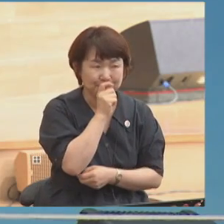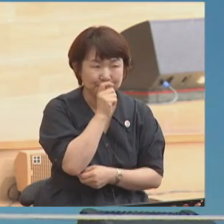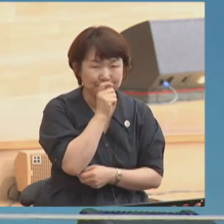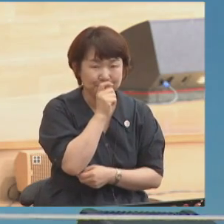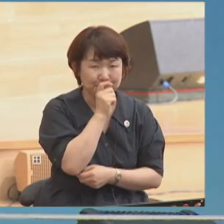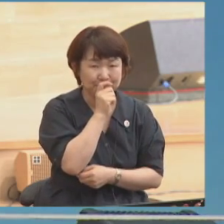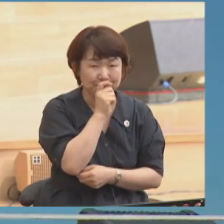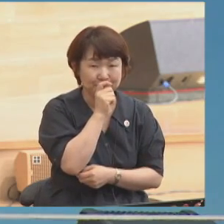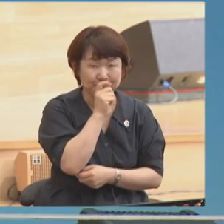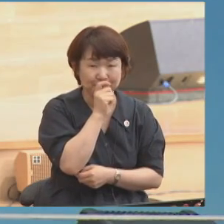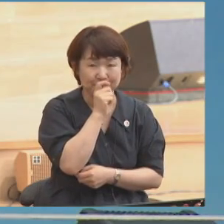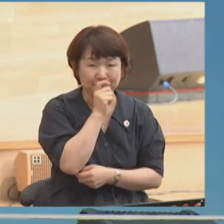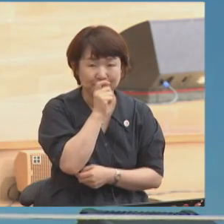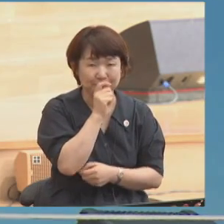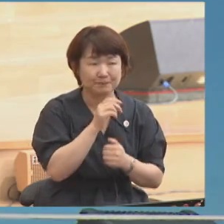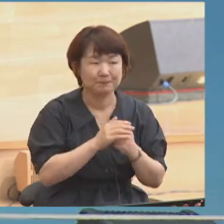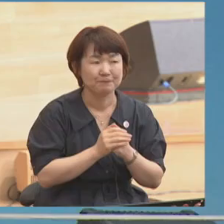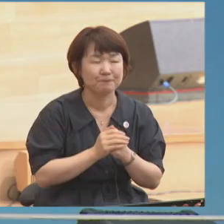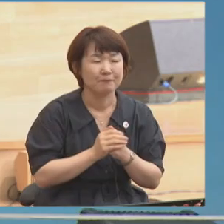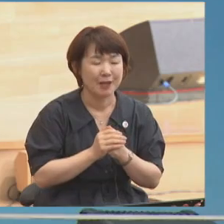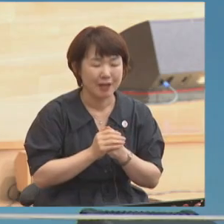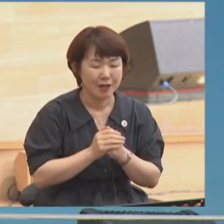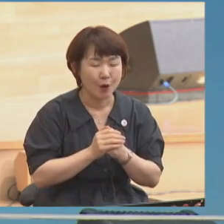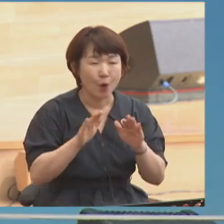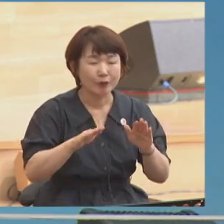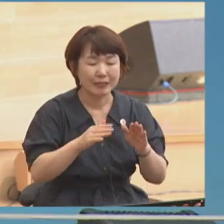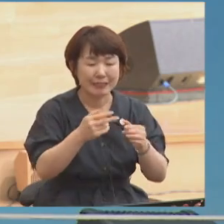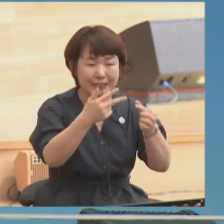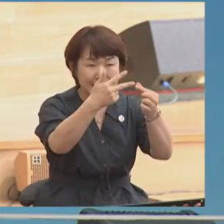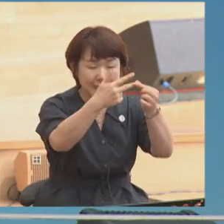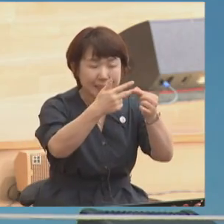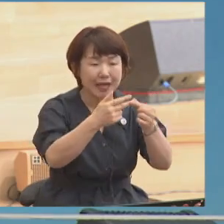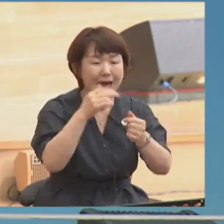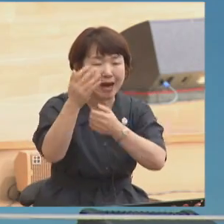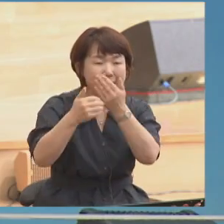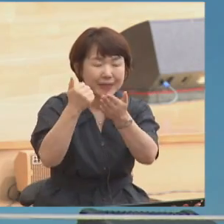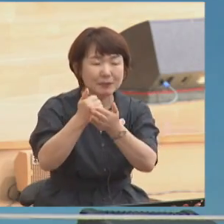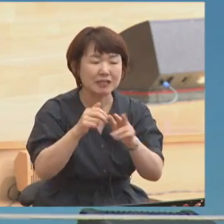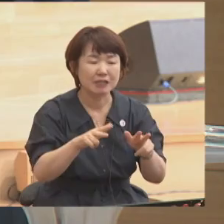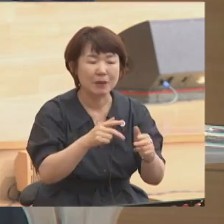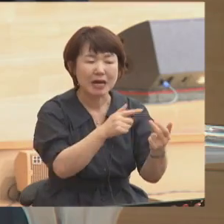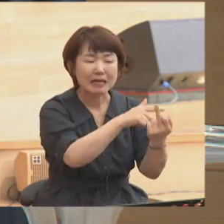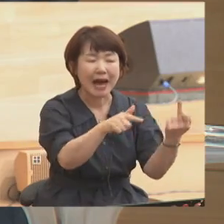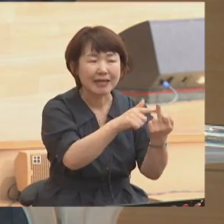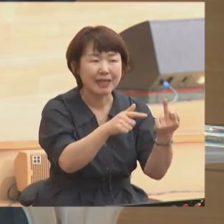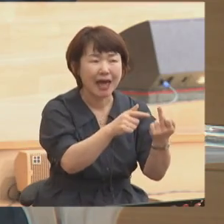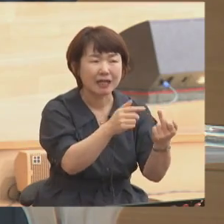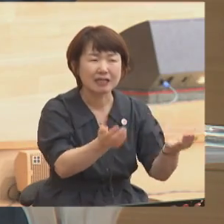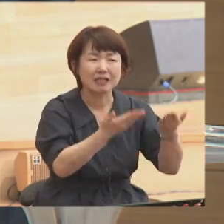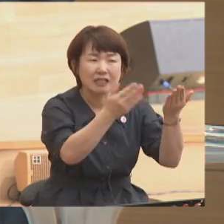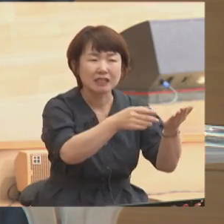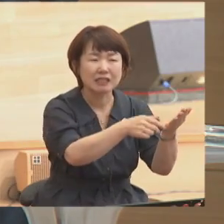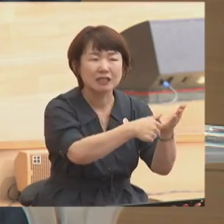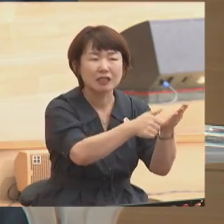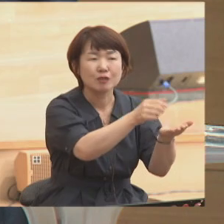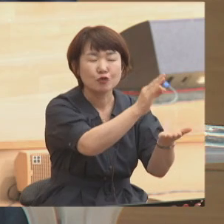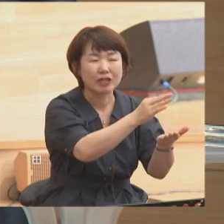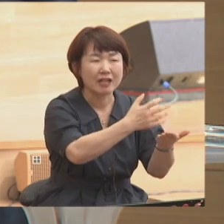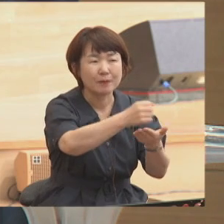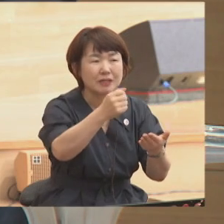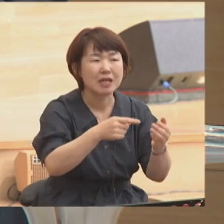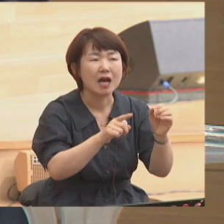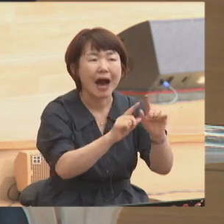다물고 있는 거예요. 오늘 7절에 보면 하나님이 가인의 제사가 왜 연락되지 않는지 그 이유를 설명해 주거든요. 이렇게 말하면